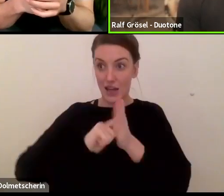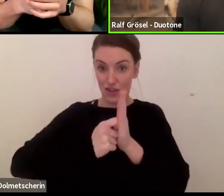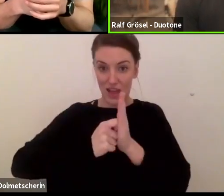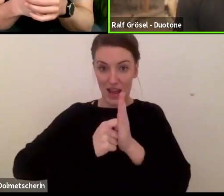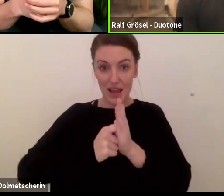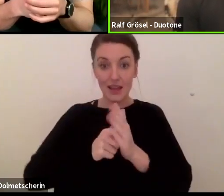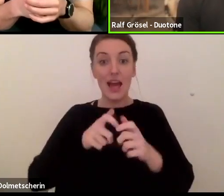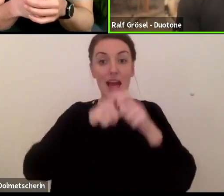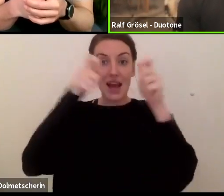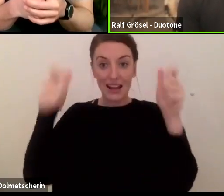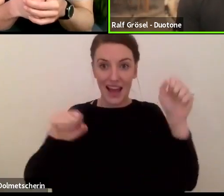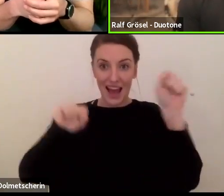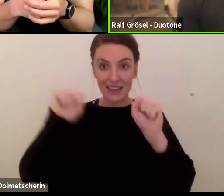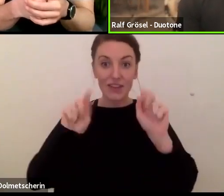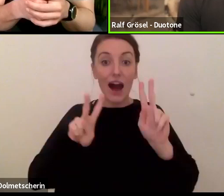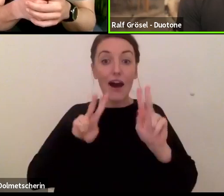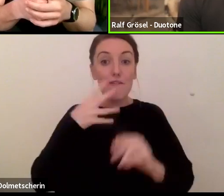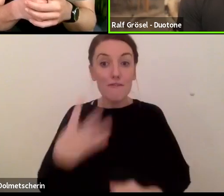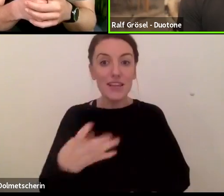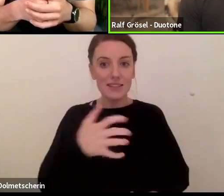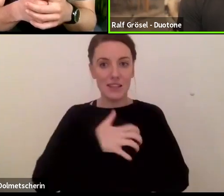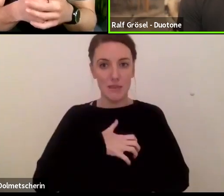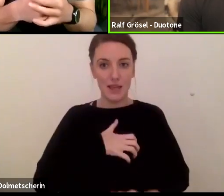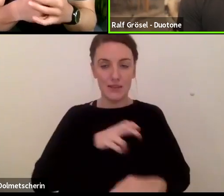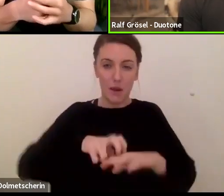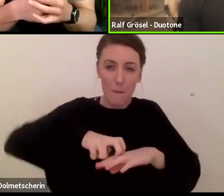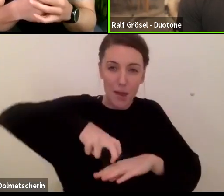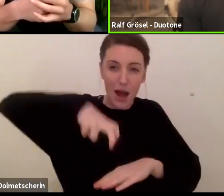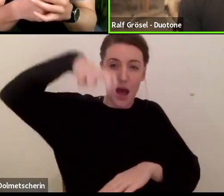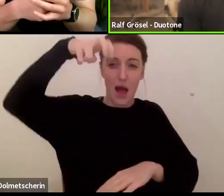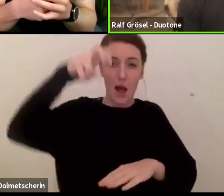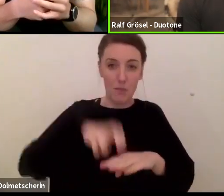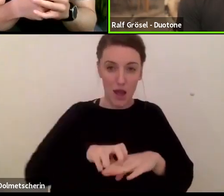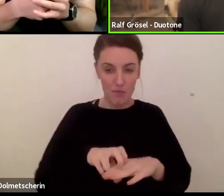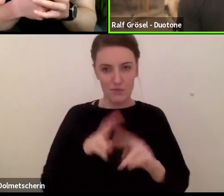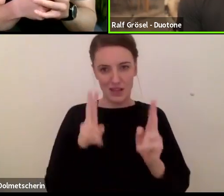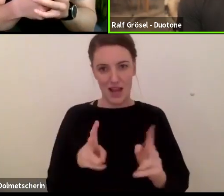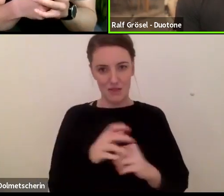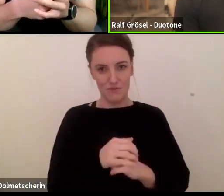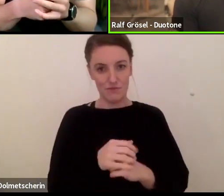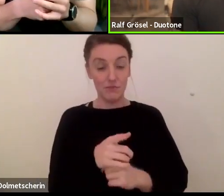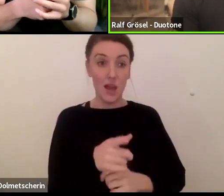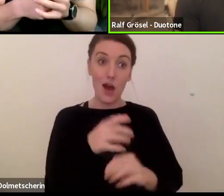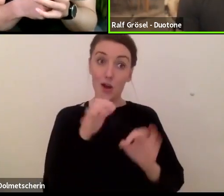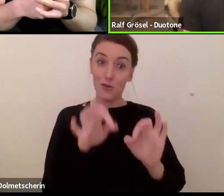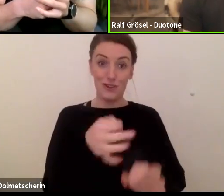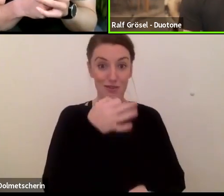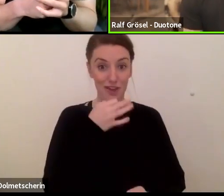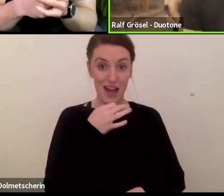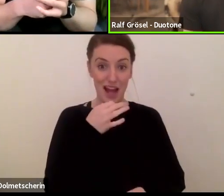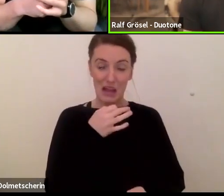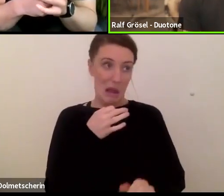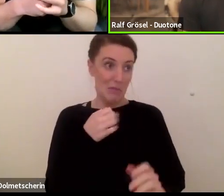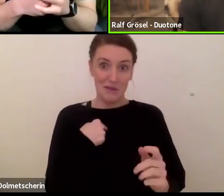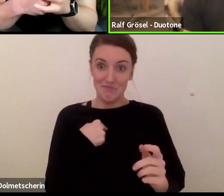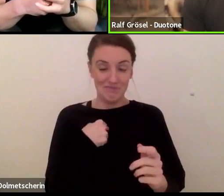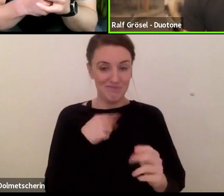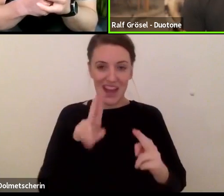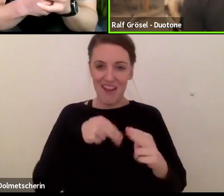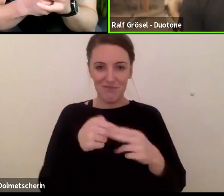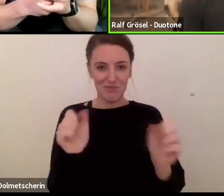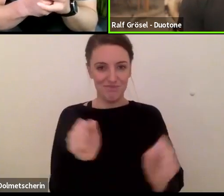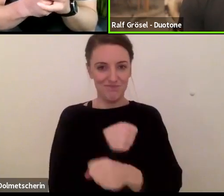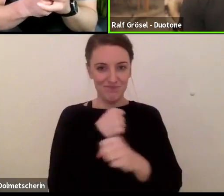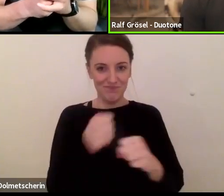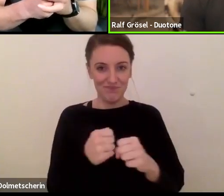Also das ist eine gute Frage, die man so nicht wirklich beantworten kann. Also ich kann dir sagen, was du grundsätzlich brauchst, um